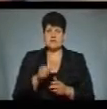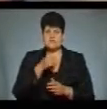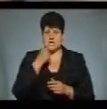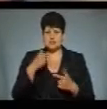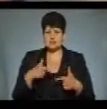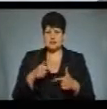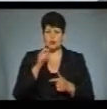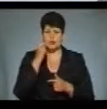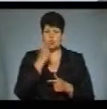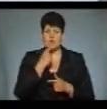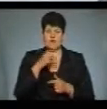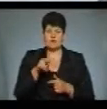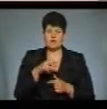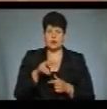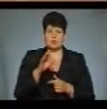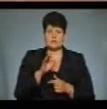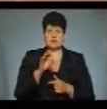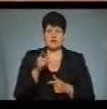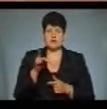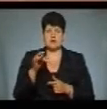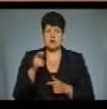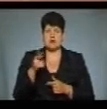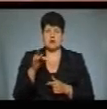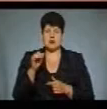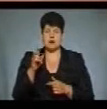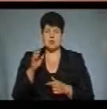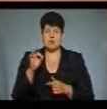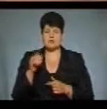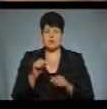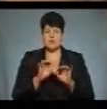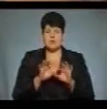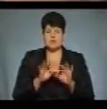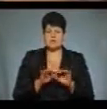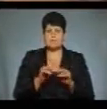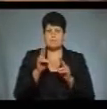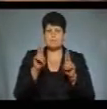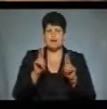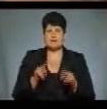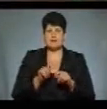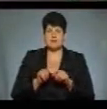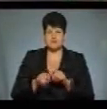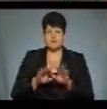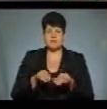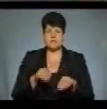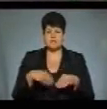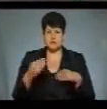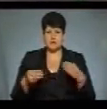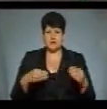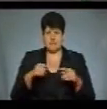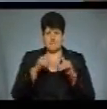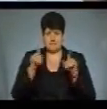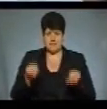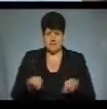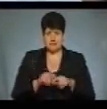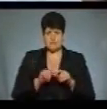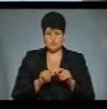групи української мови та літератури Олександра Грабовська пояснює вчителям правила перевірки. Після цього роздає бланки та інструкції, в